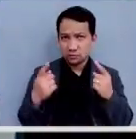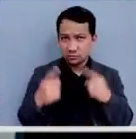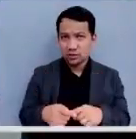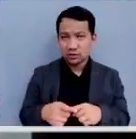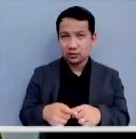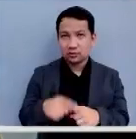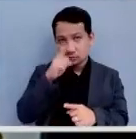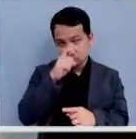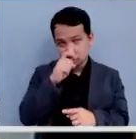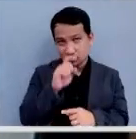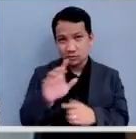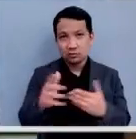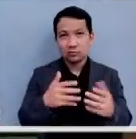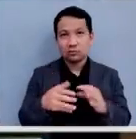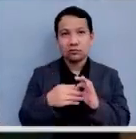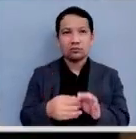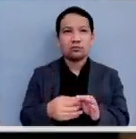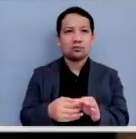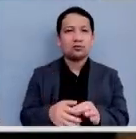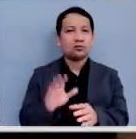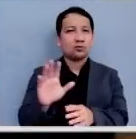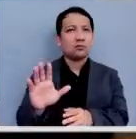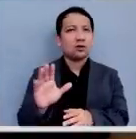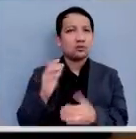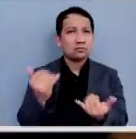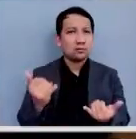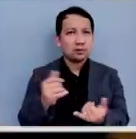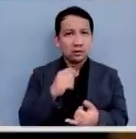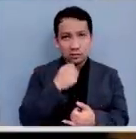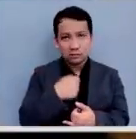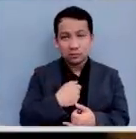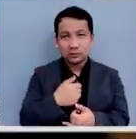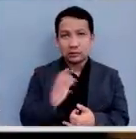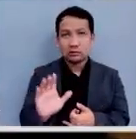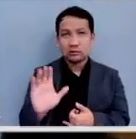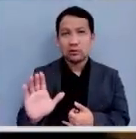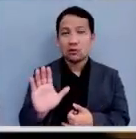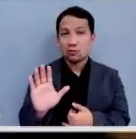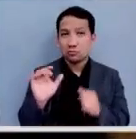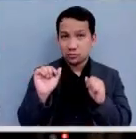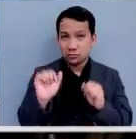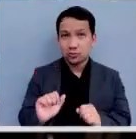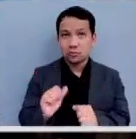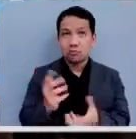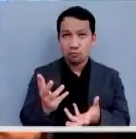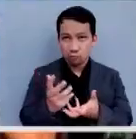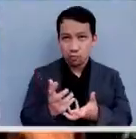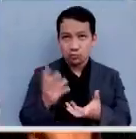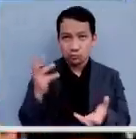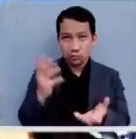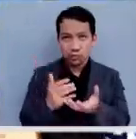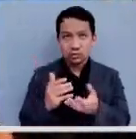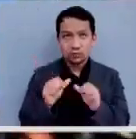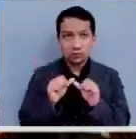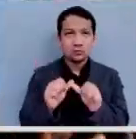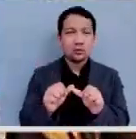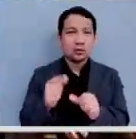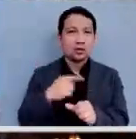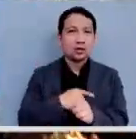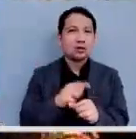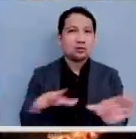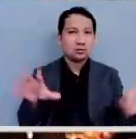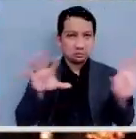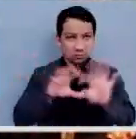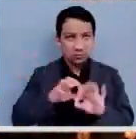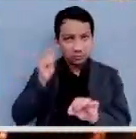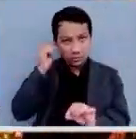age you are. Though you are already an elders, as long as you wish to proceed and finish your